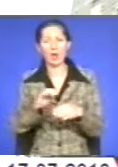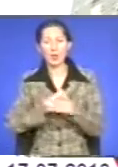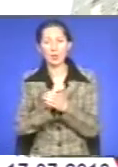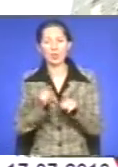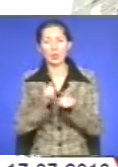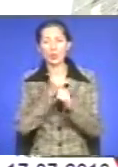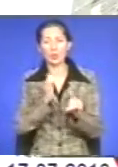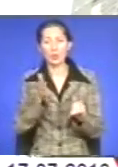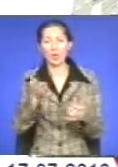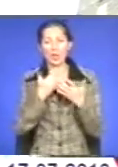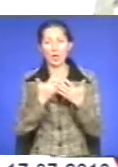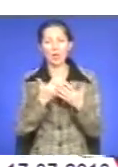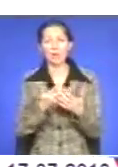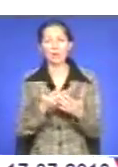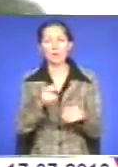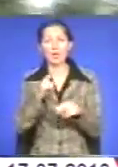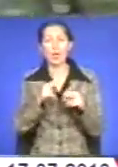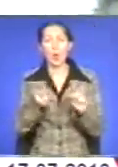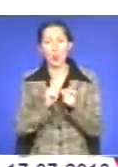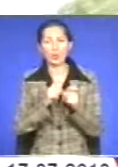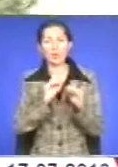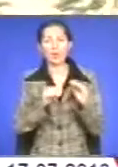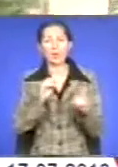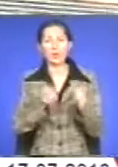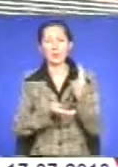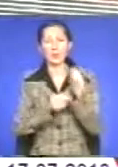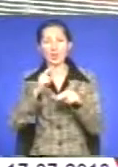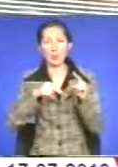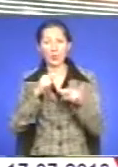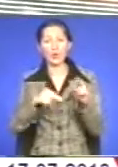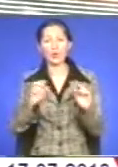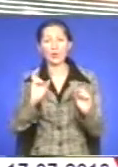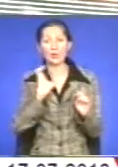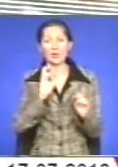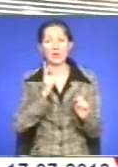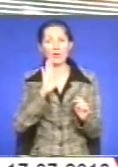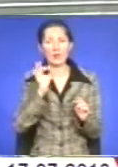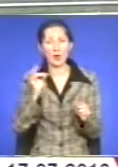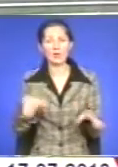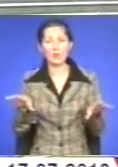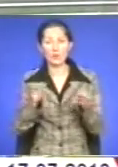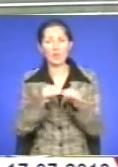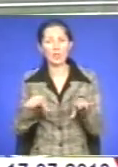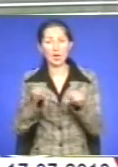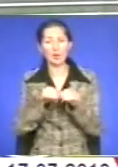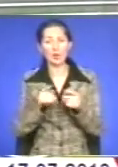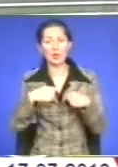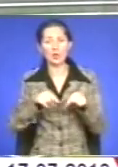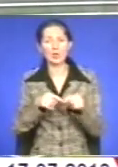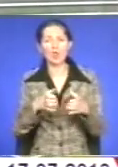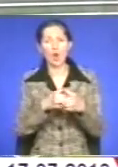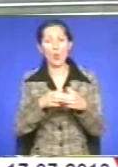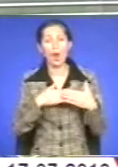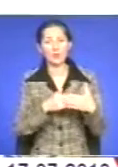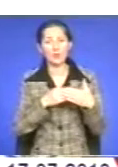дихати. Боротися із забудовою скверу взялися також разом. Організували групи активістів, які оббивали пороги всіх дотичних